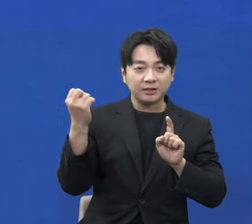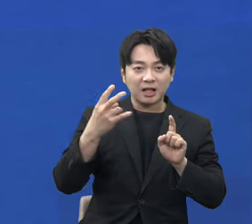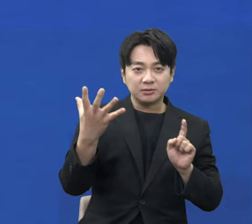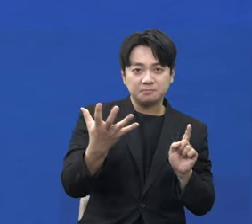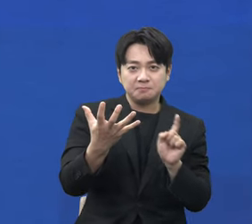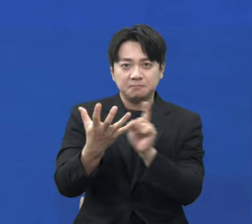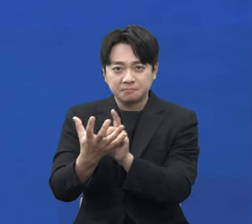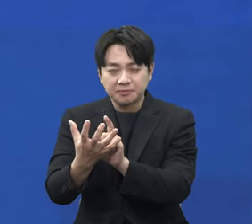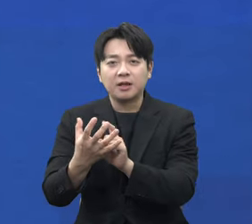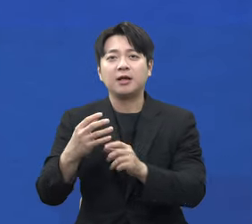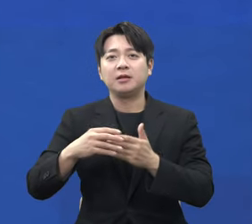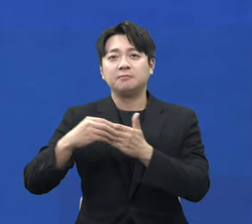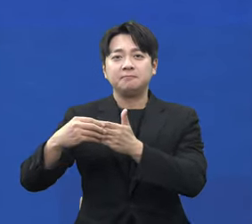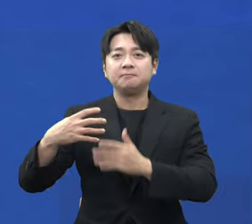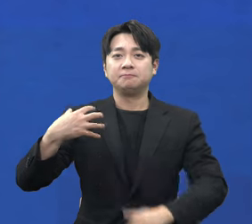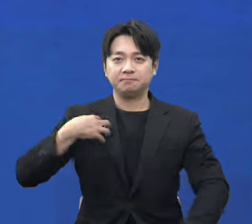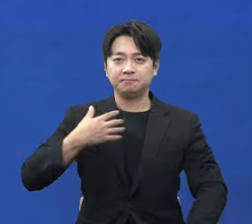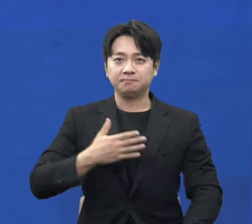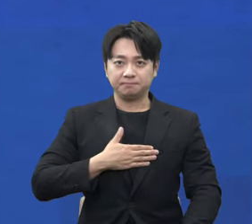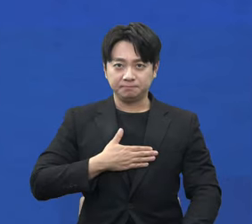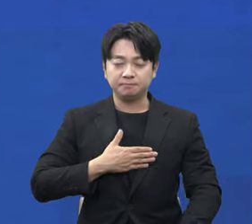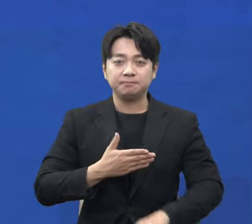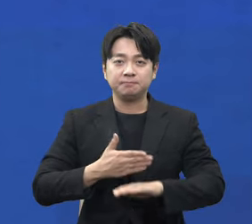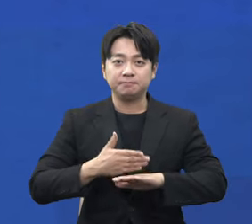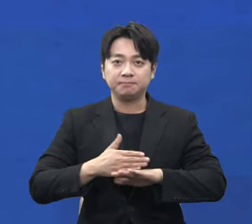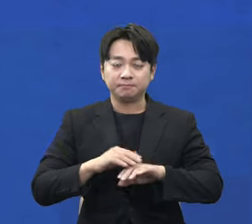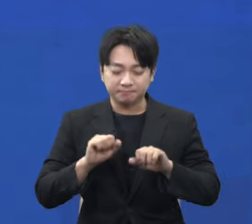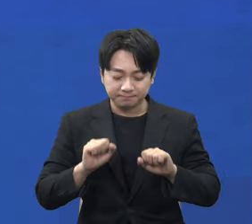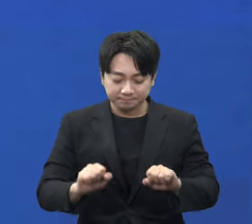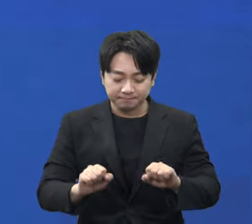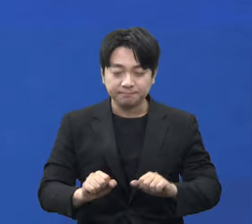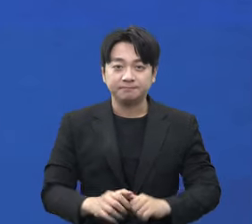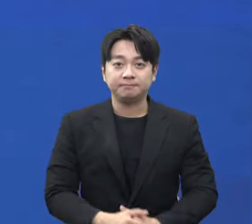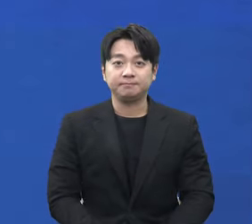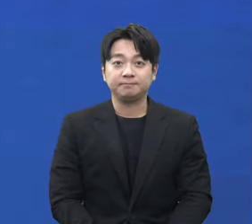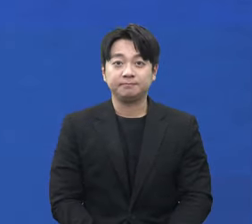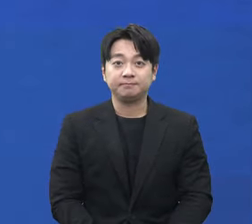송치윤이었습니다. 감사합니다. 네, 감사합니다.